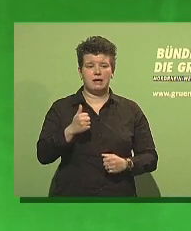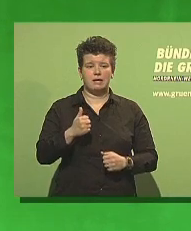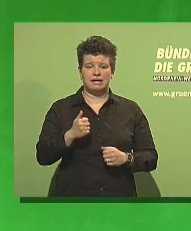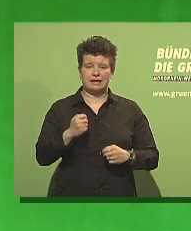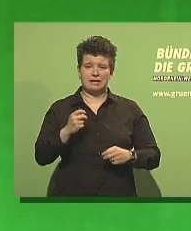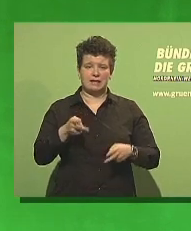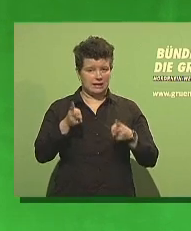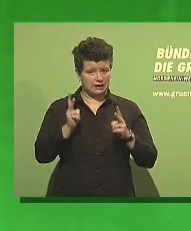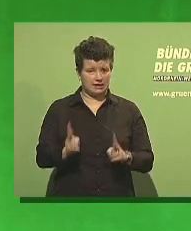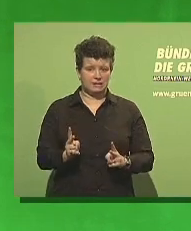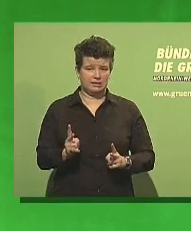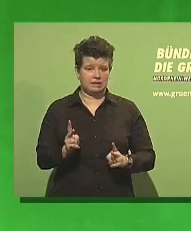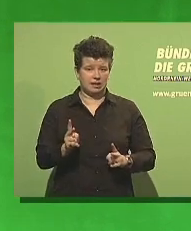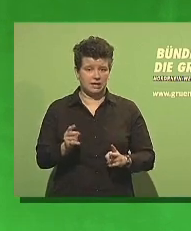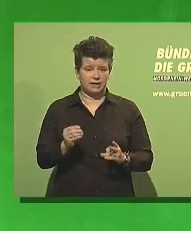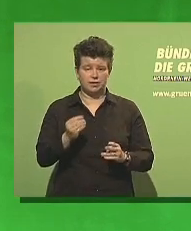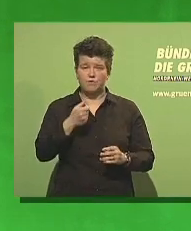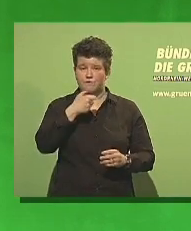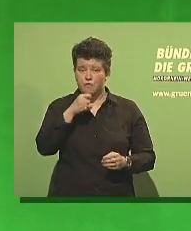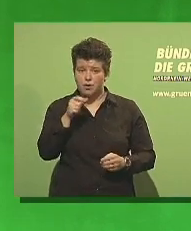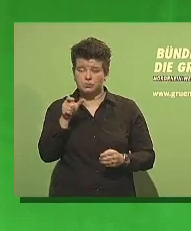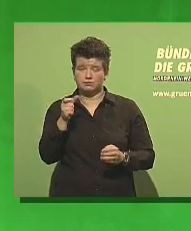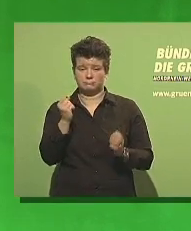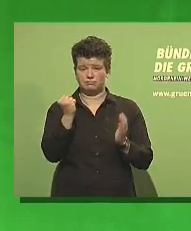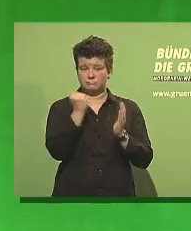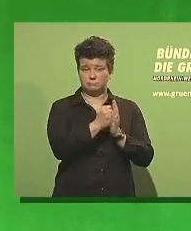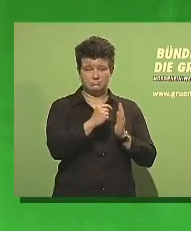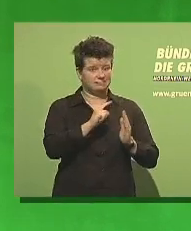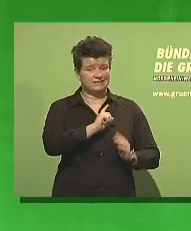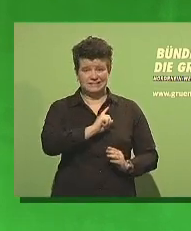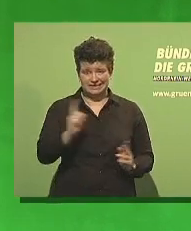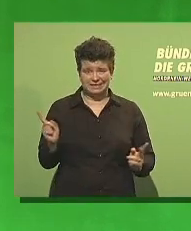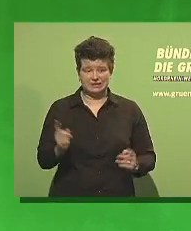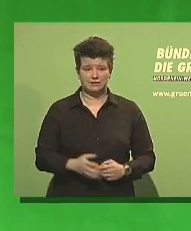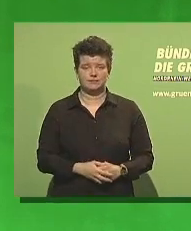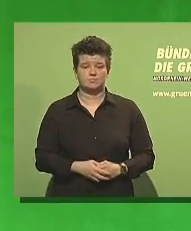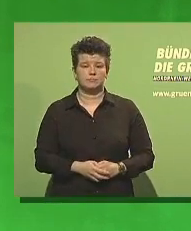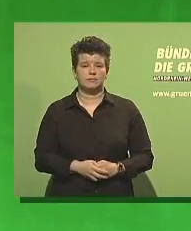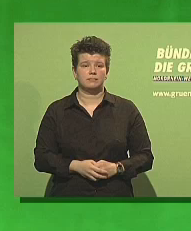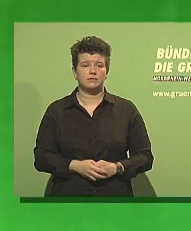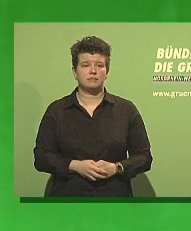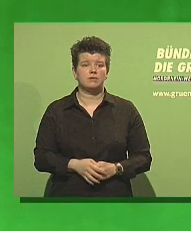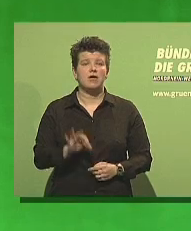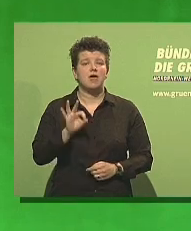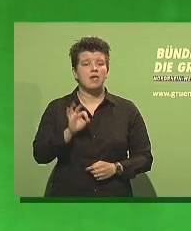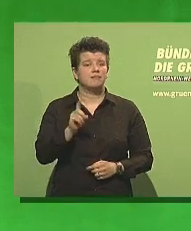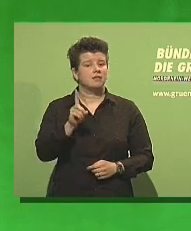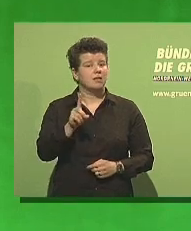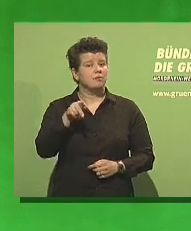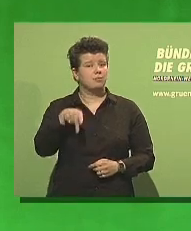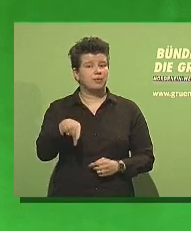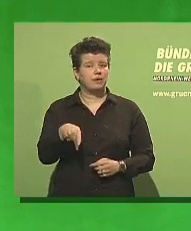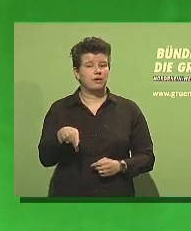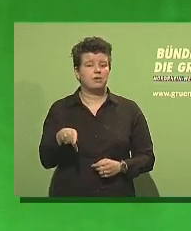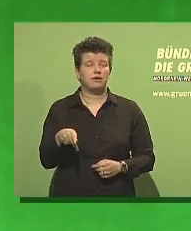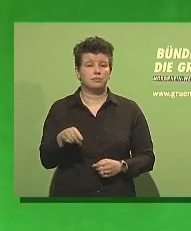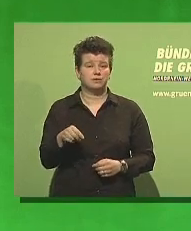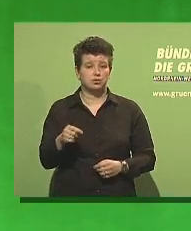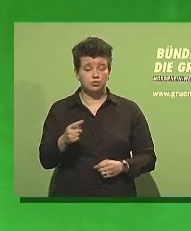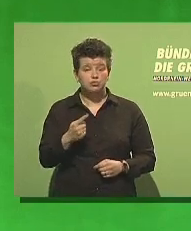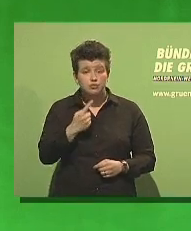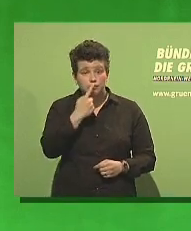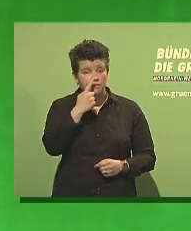68 langen Seiten nicht ein einziges Mal vor. Und das ist bei einem FDP-Minister kein Zufall, das ist